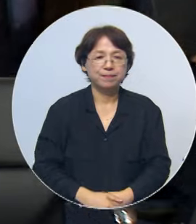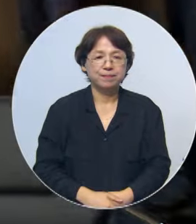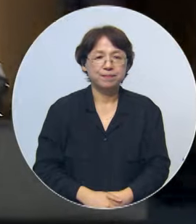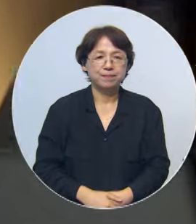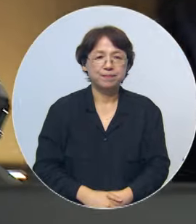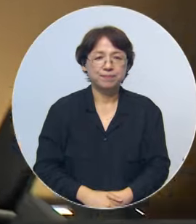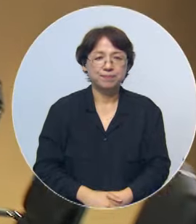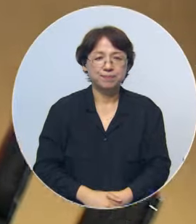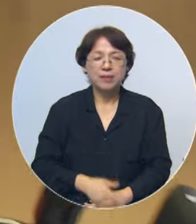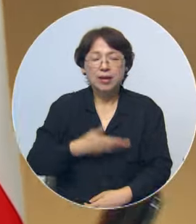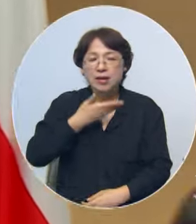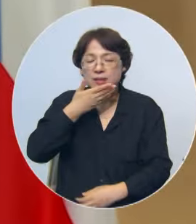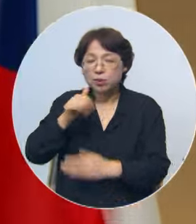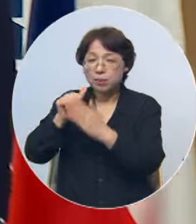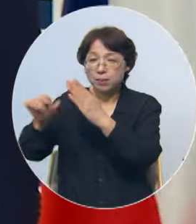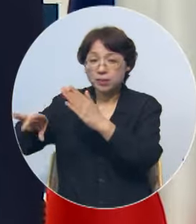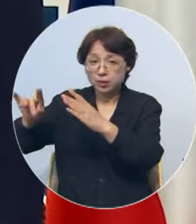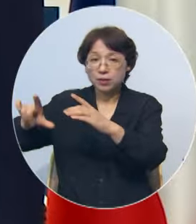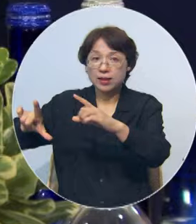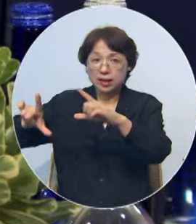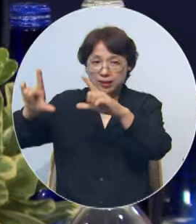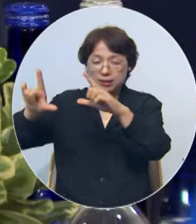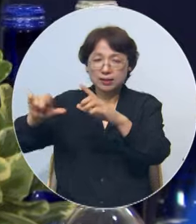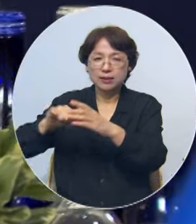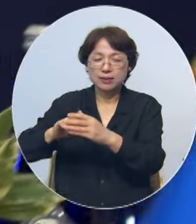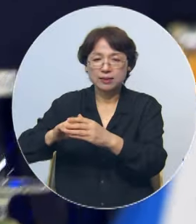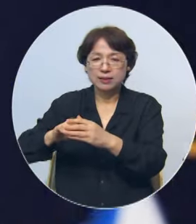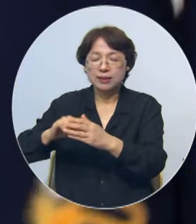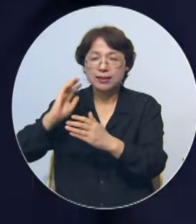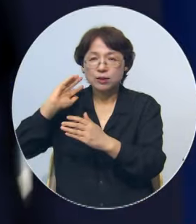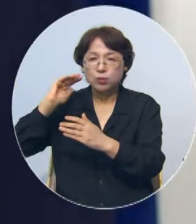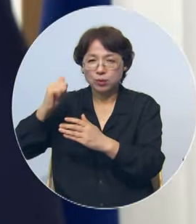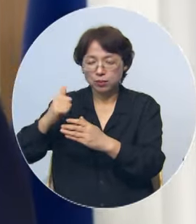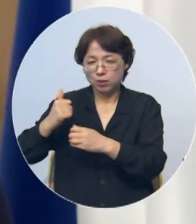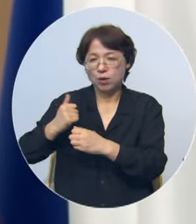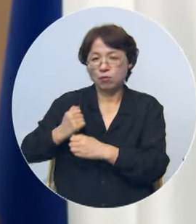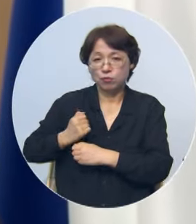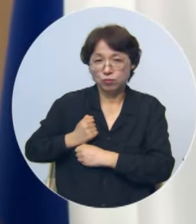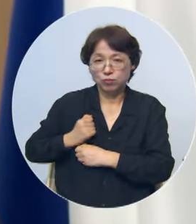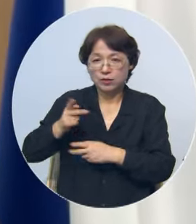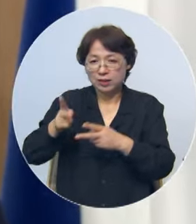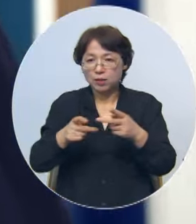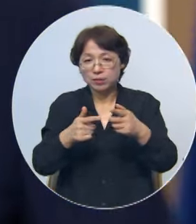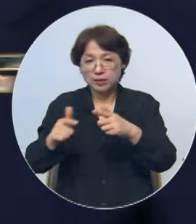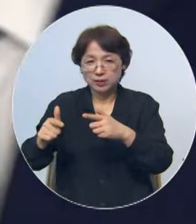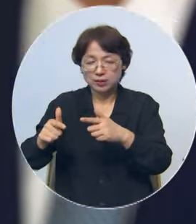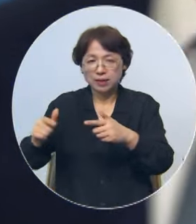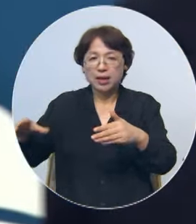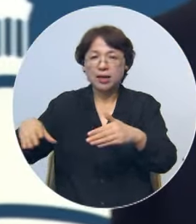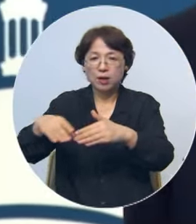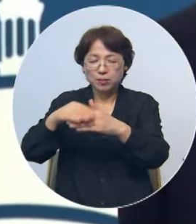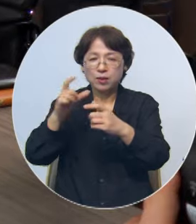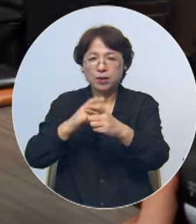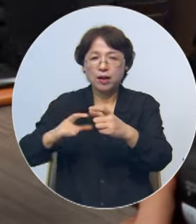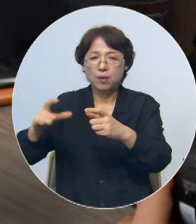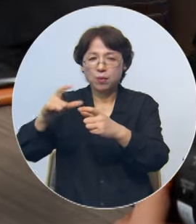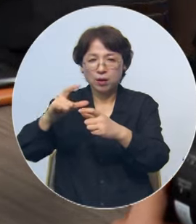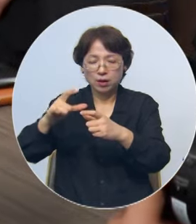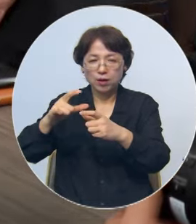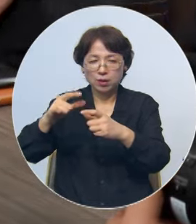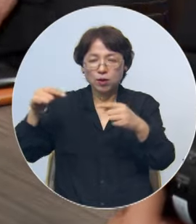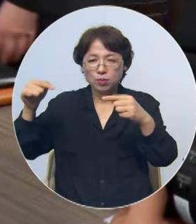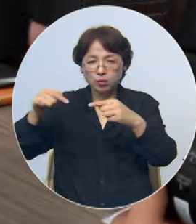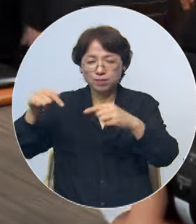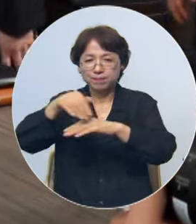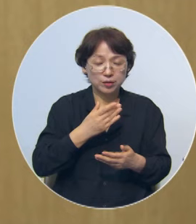윤 대통령은 체코 방문 첫날 파벨 대통령과 방산 등 경제 협력을 강화하기 위해 머리를 맞대고 정상 세일즈 외교를 펼칠